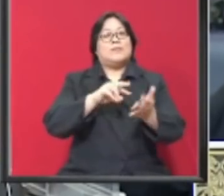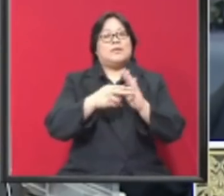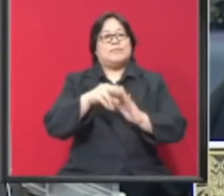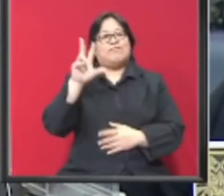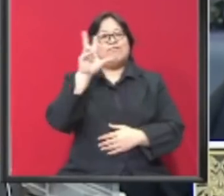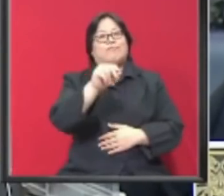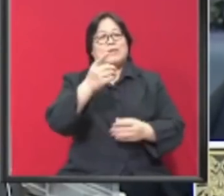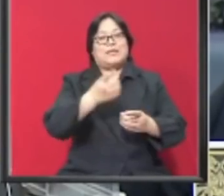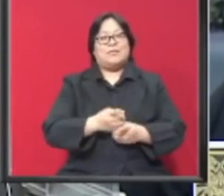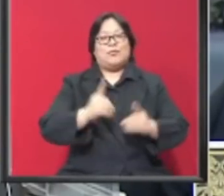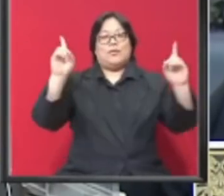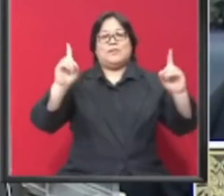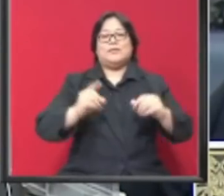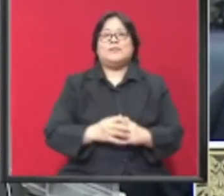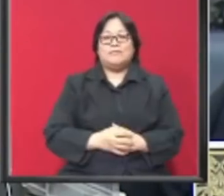demokrasi